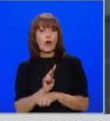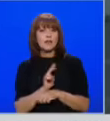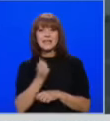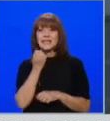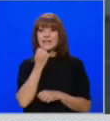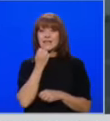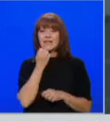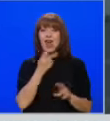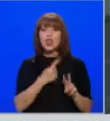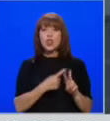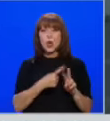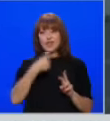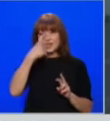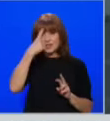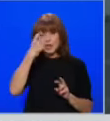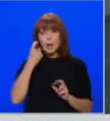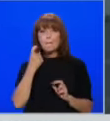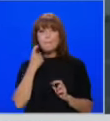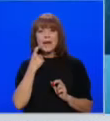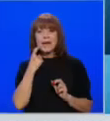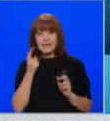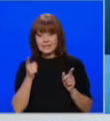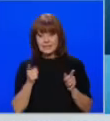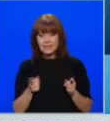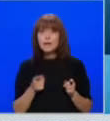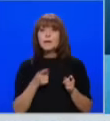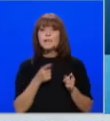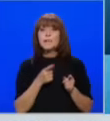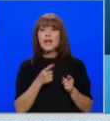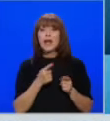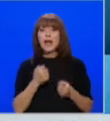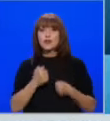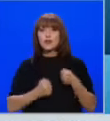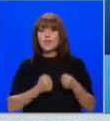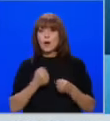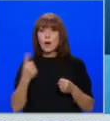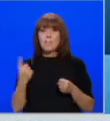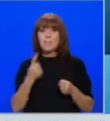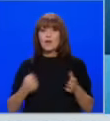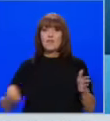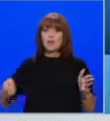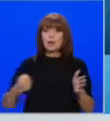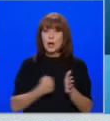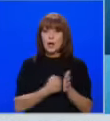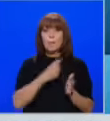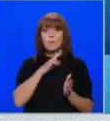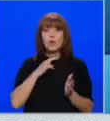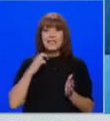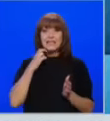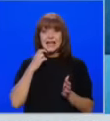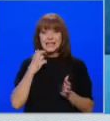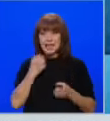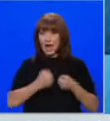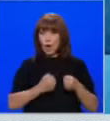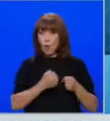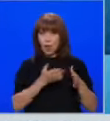селата Новичифлик и Багренци, където водачът се удря първо в полицейски автомобил, а след това в крайпътно дърво. Той е